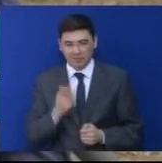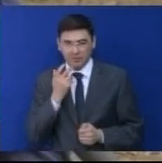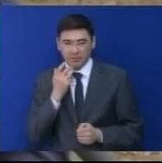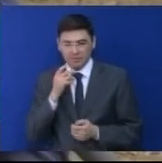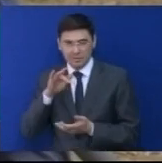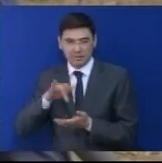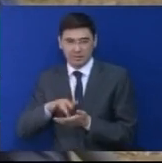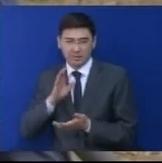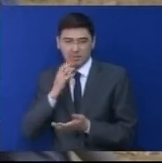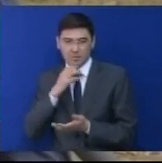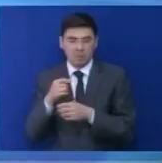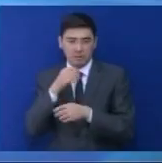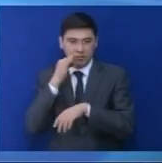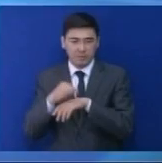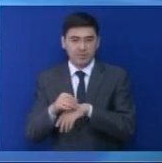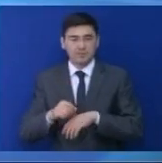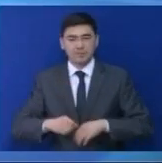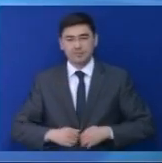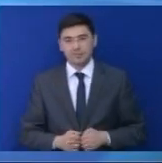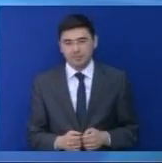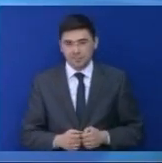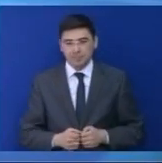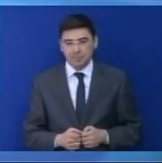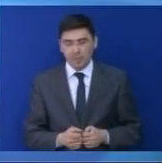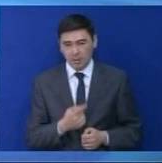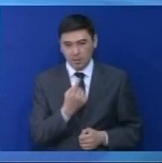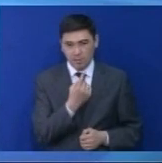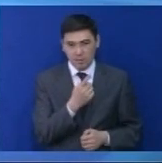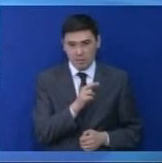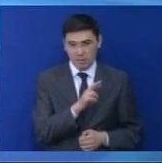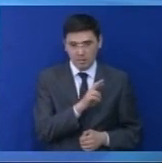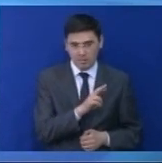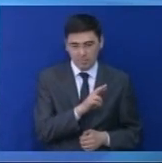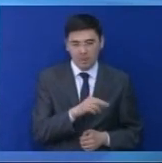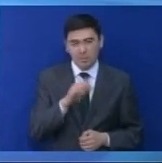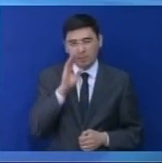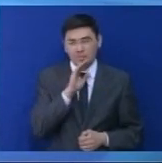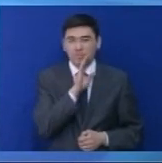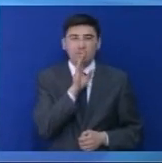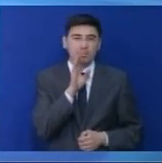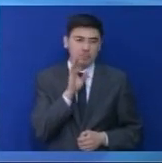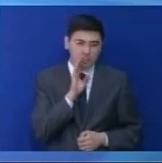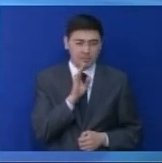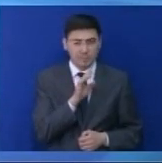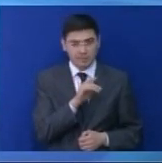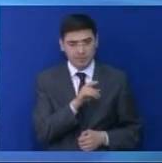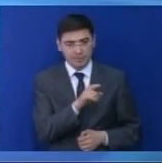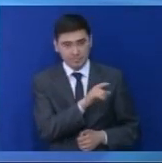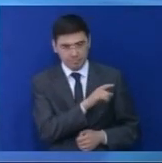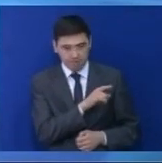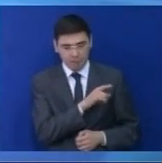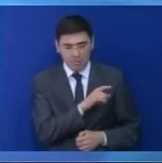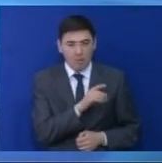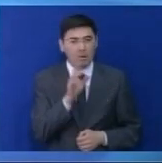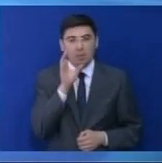горячему водоснабжению. Продолжаем выпуск. С 1 января текущего года родители детей, поступающих в первый класс, могут